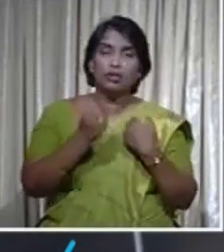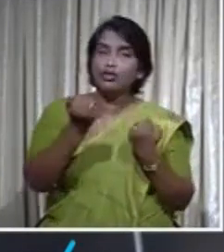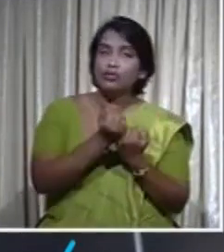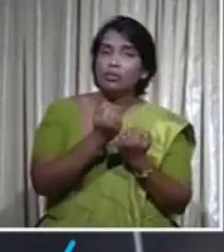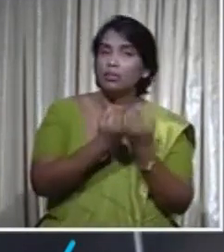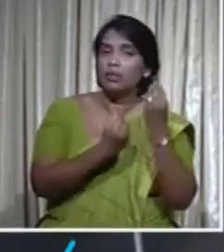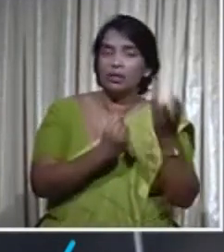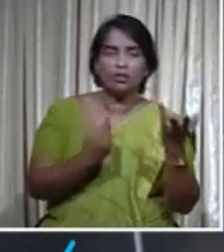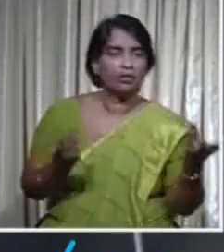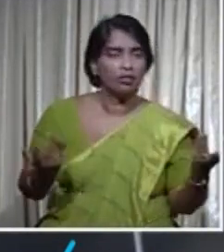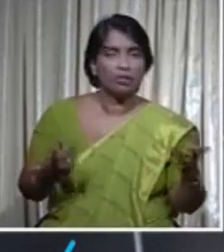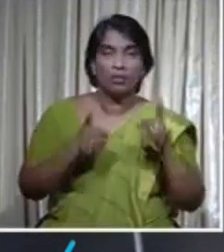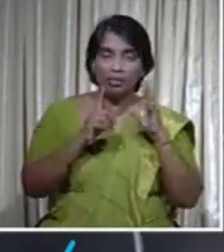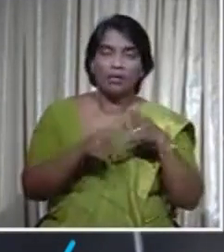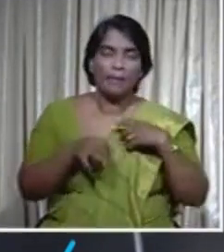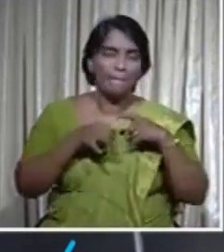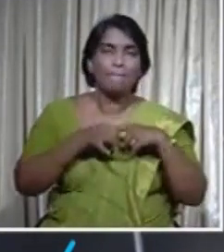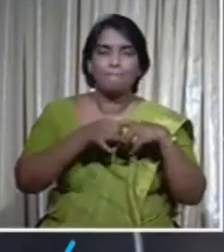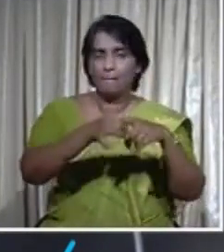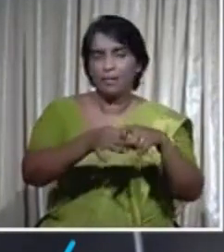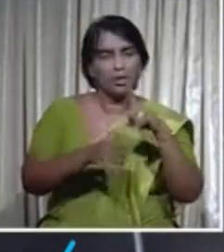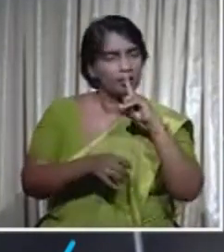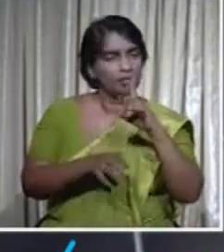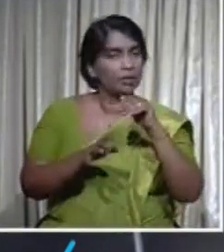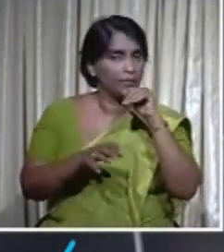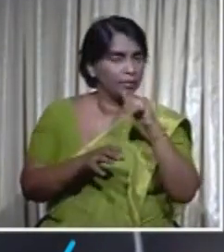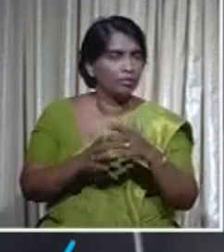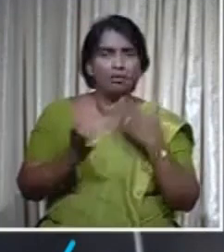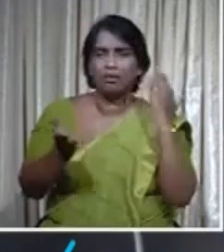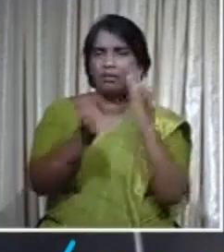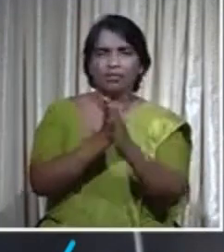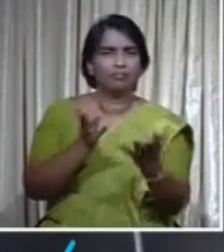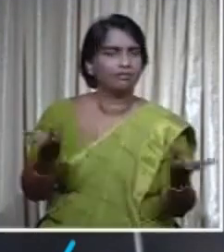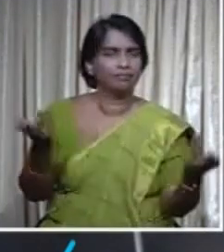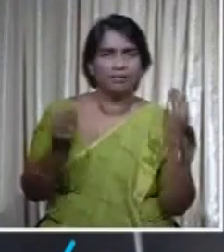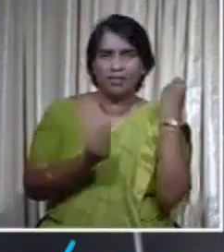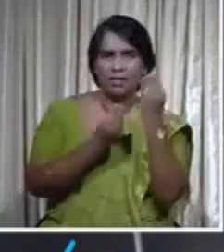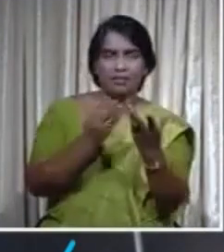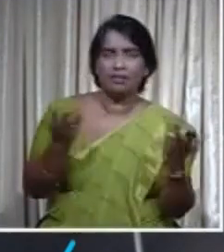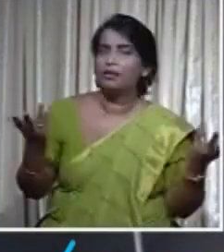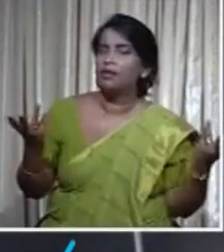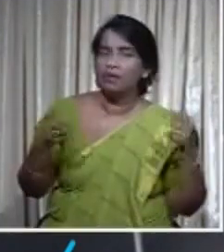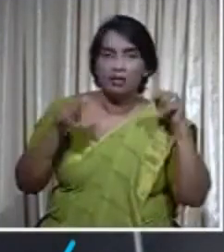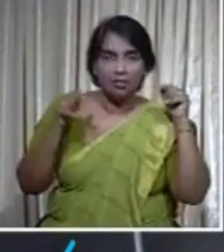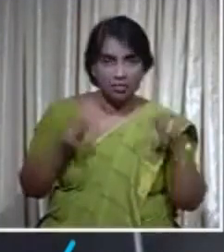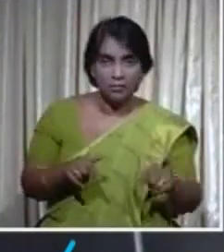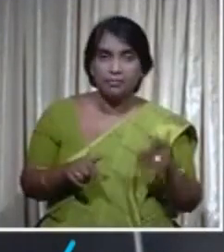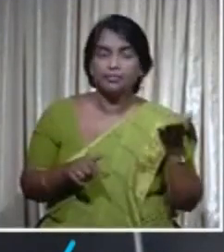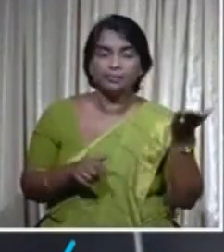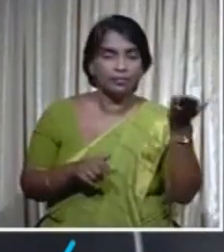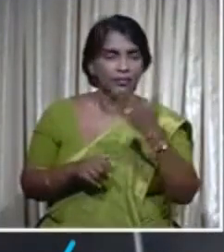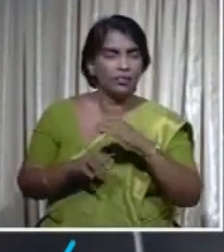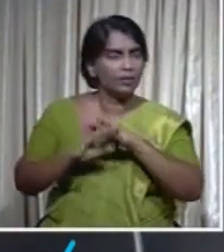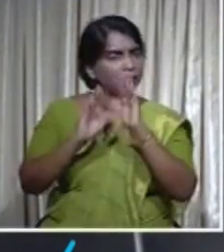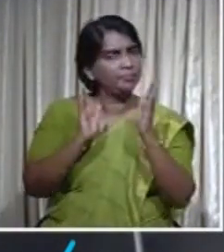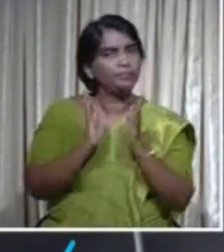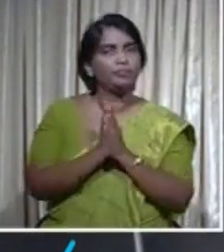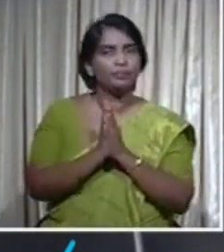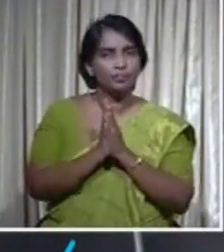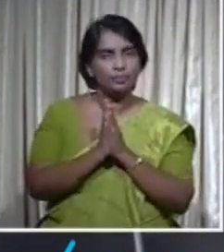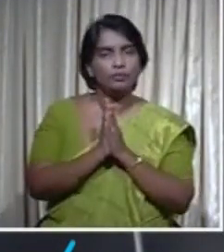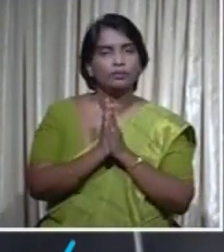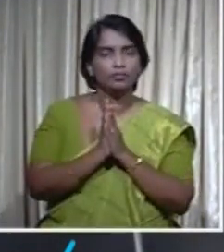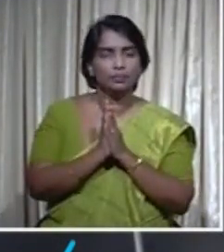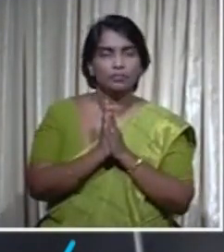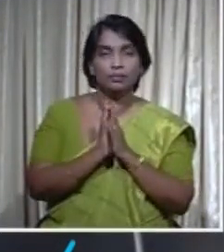வரவு செலவுத்திட்டத்தில் கொடுத்திருக்கிறது என்றால் அது இல்லை. இன்றைக்கு அவர்கள் எல்லா விதத்திலும் எங்களுடைய